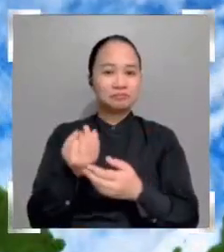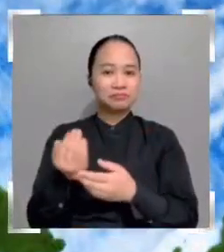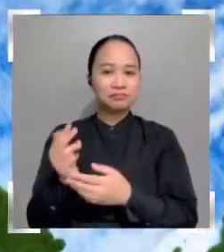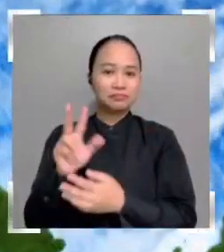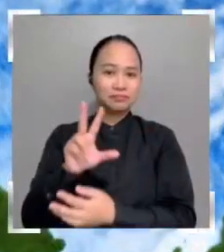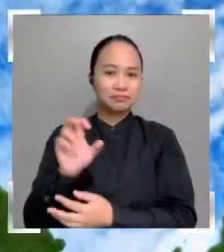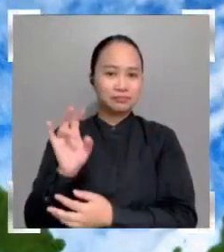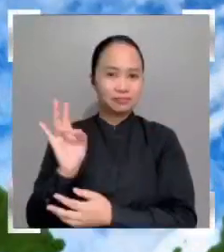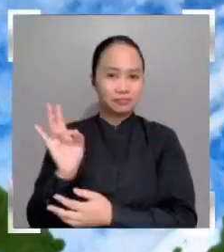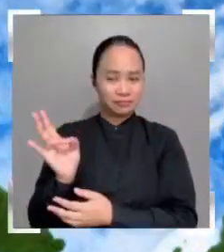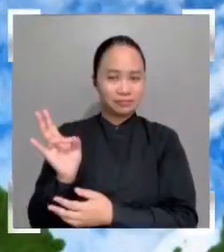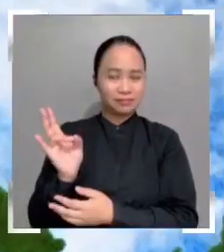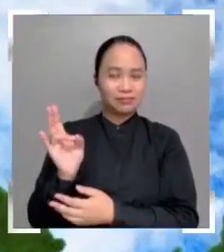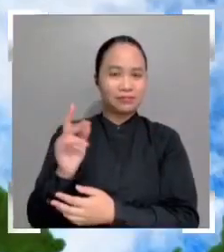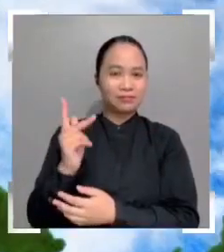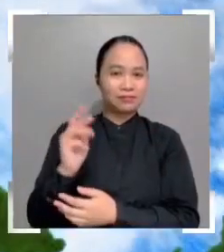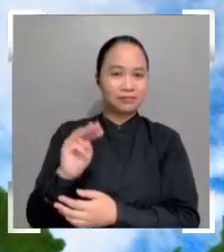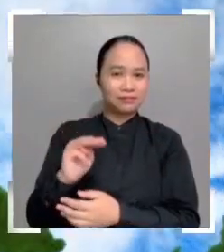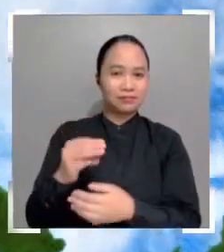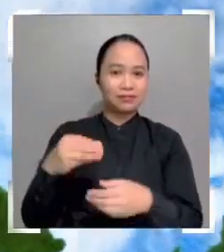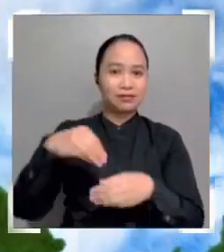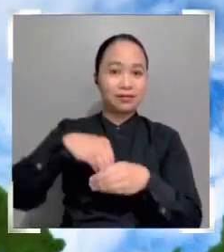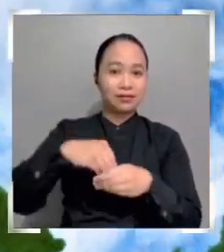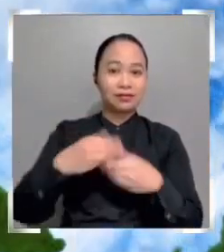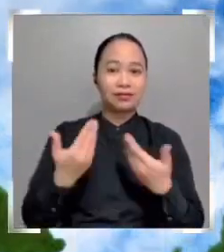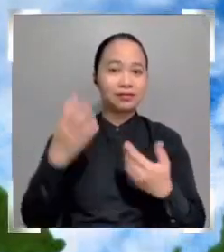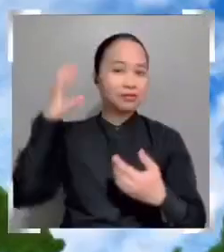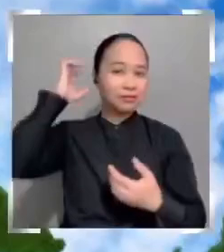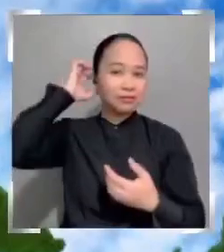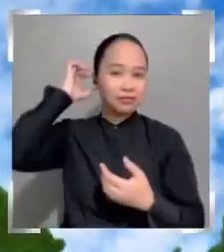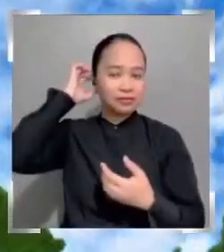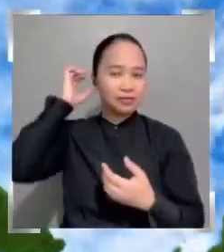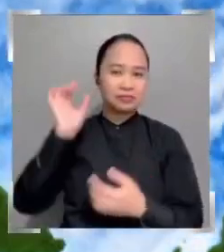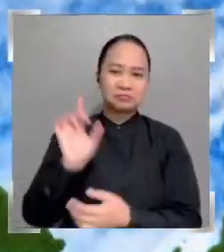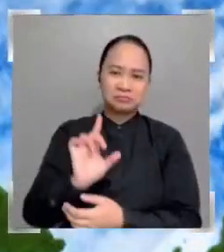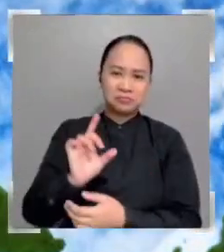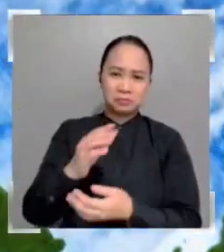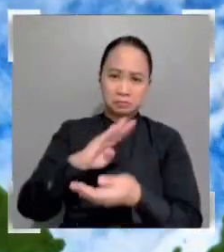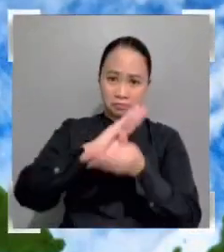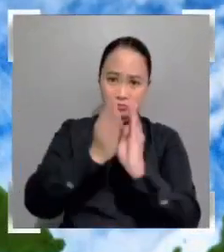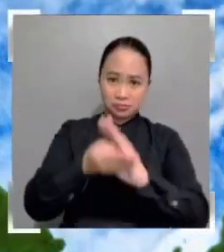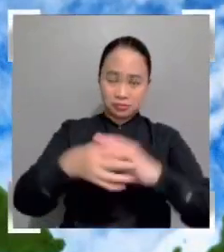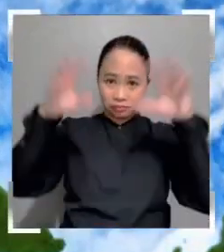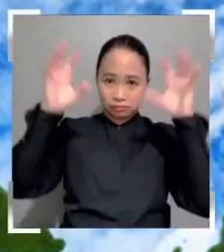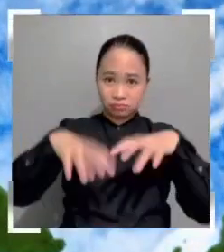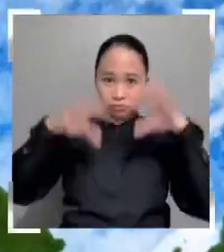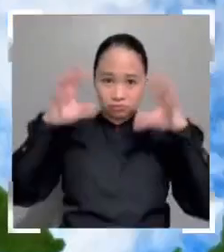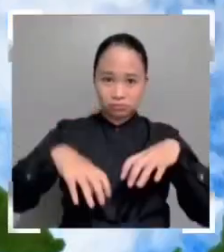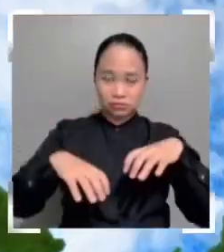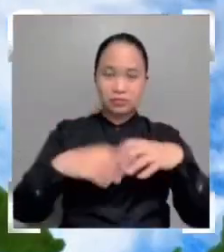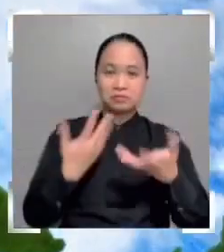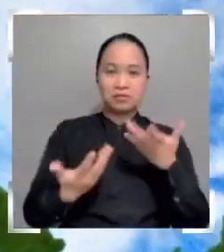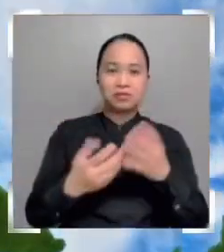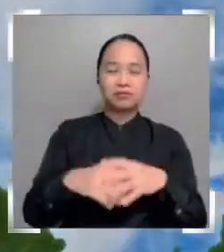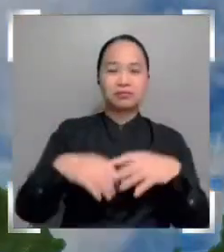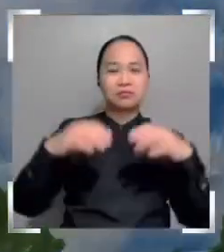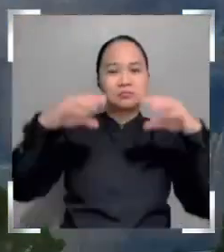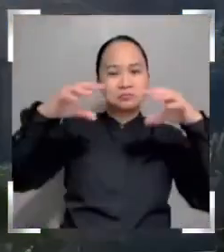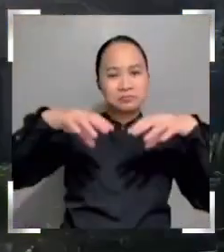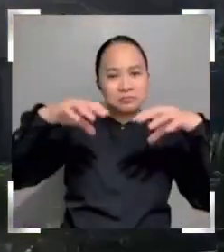ng General Santos City. Mababa raw ang tsansang maging bagyo ito at posible ring maglaho sa mga susunod na